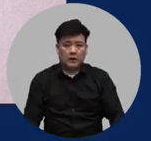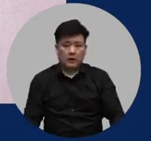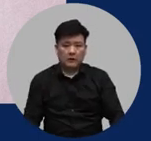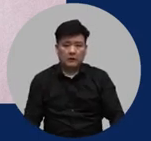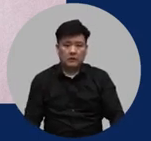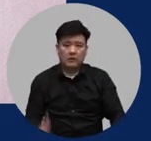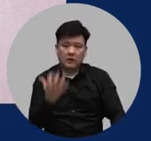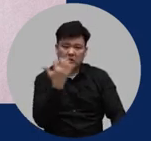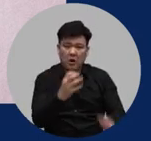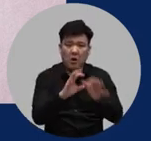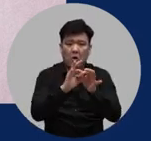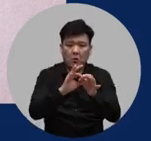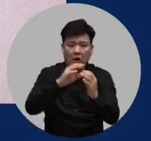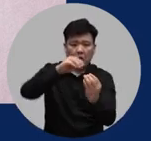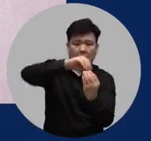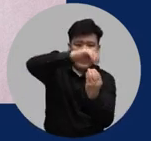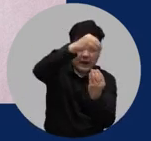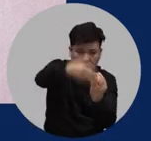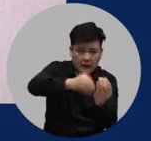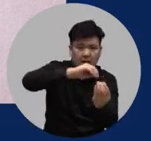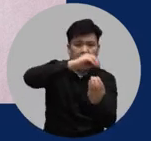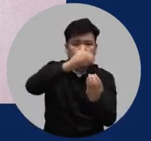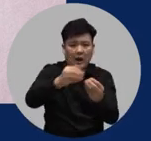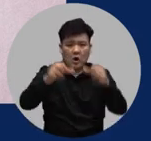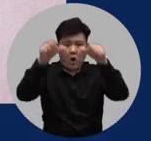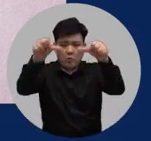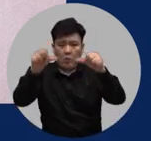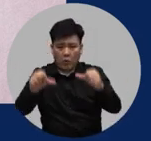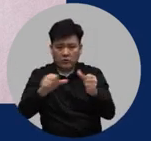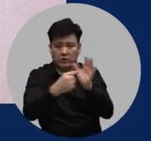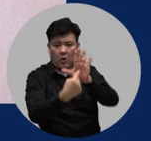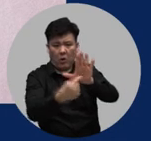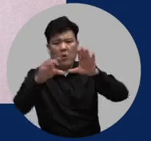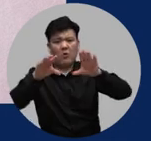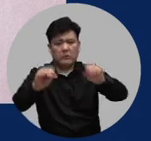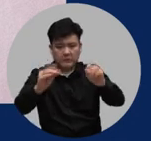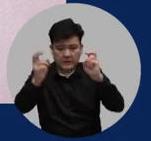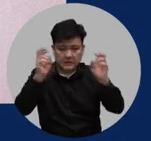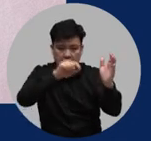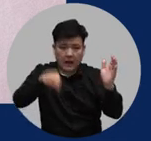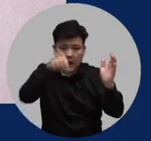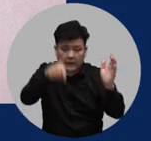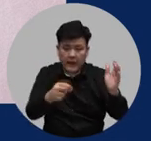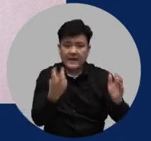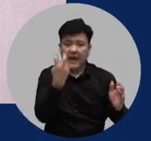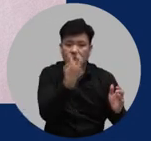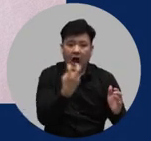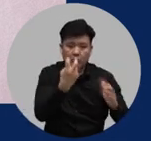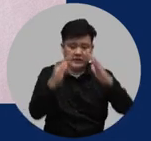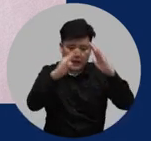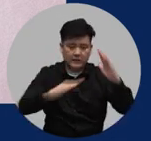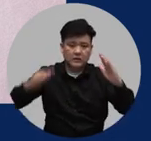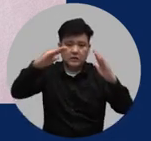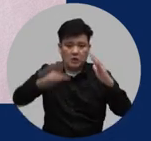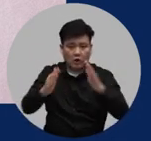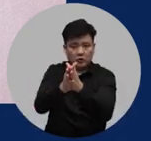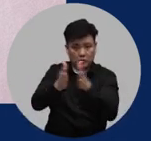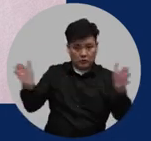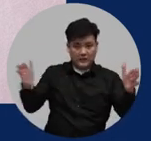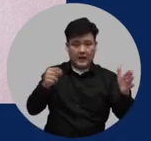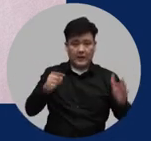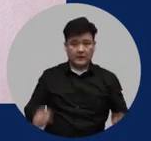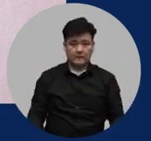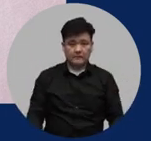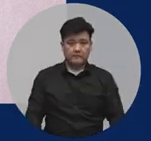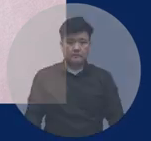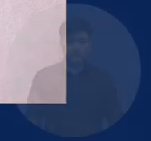성을 연상하게 하는 달력 및 포스터 등의 물건을 금지하고 직장 내 감사를 정기적으로 실시하도록 합니다.